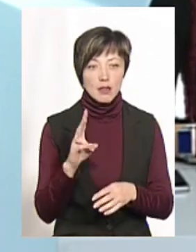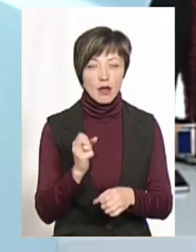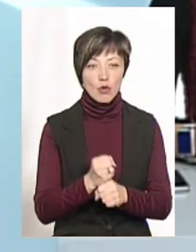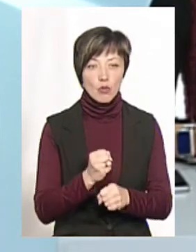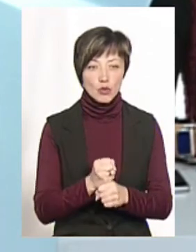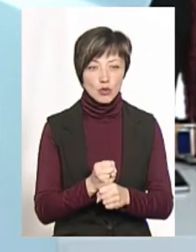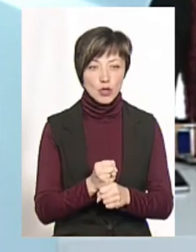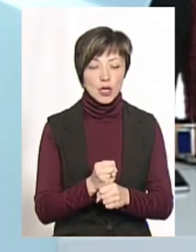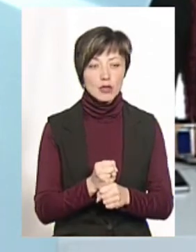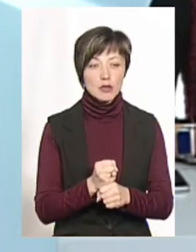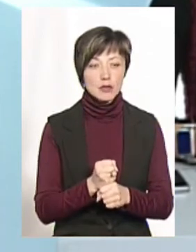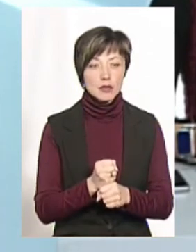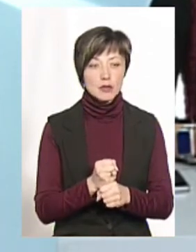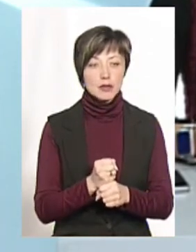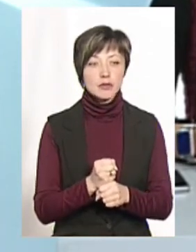її роботу? От